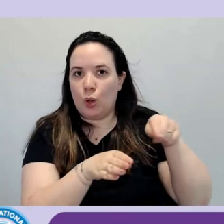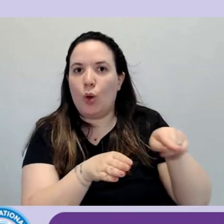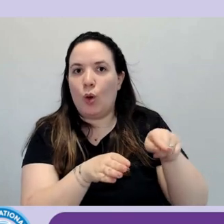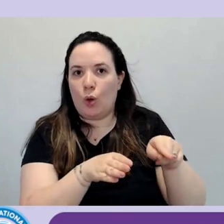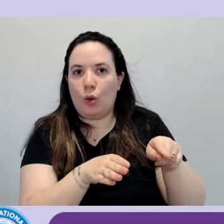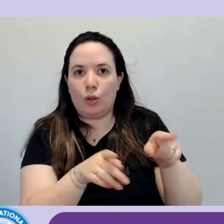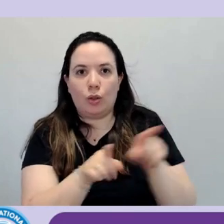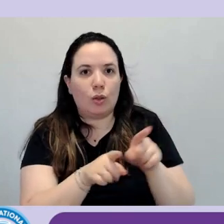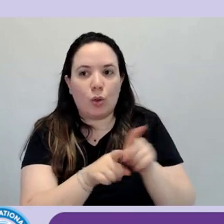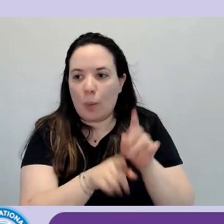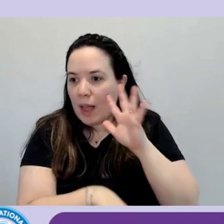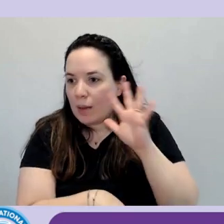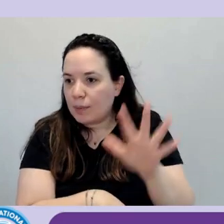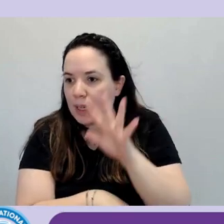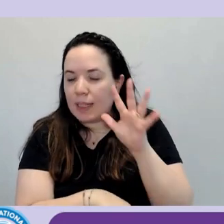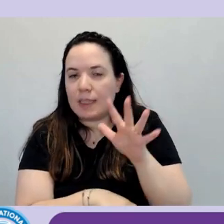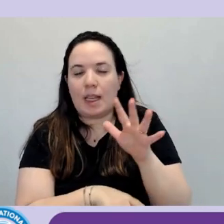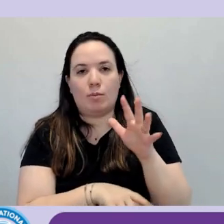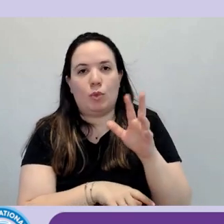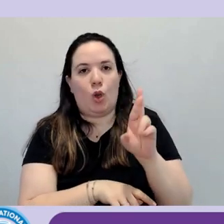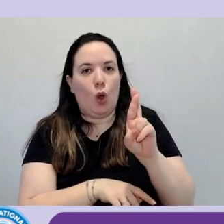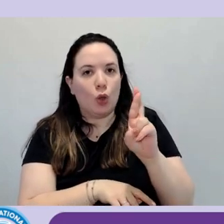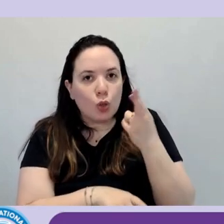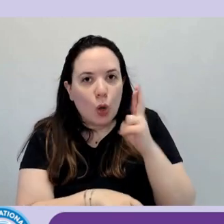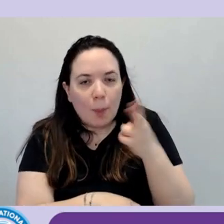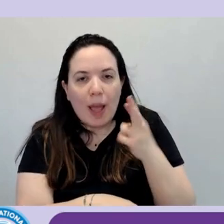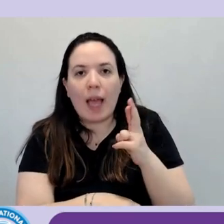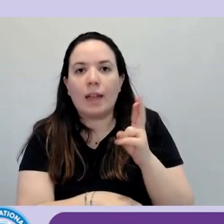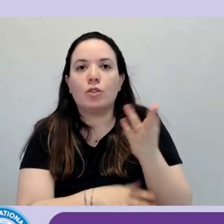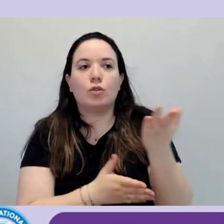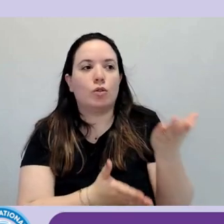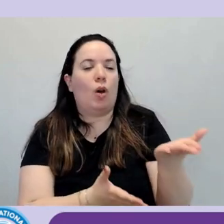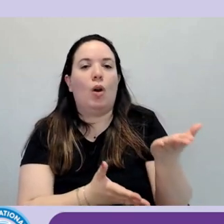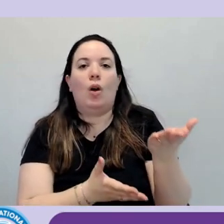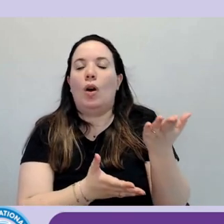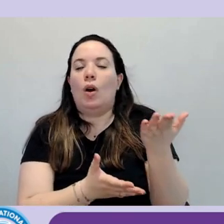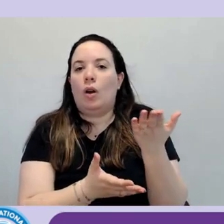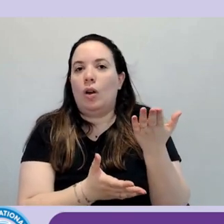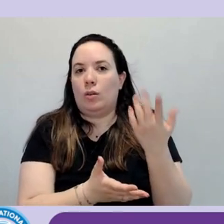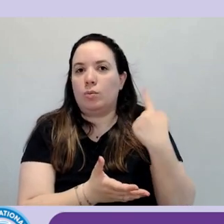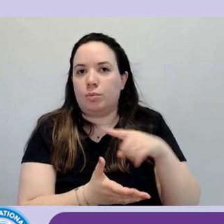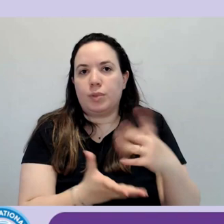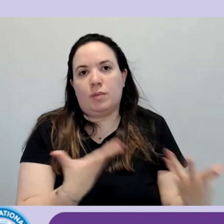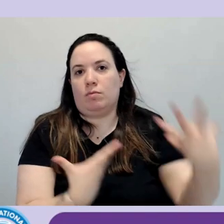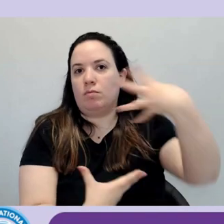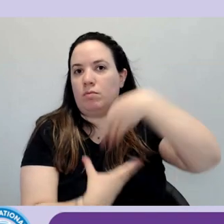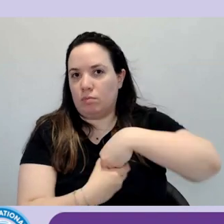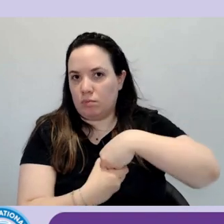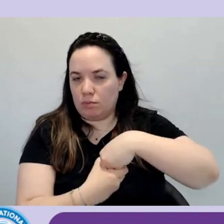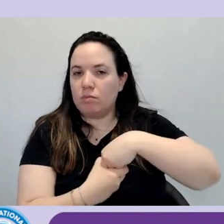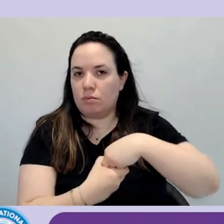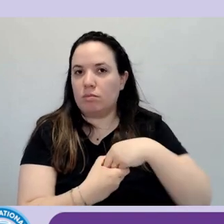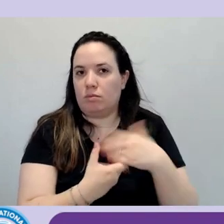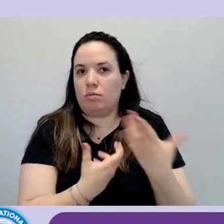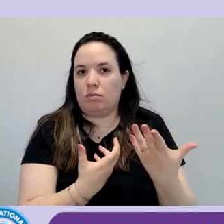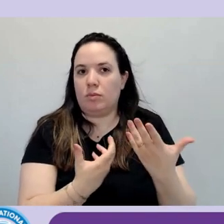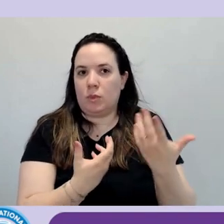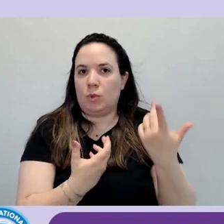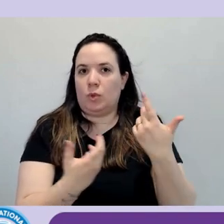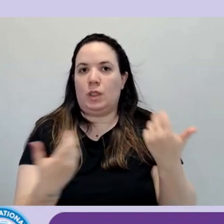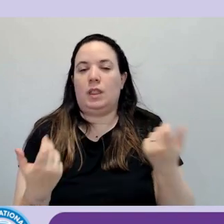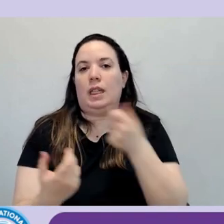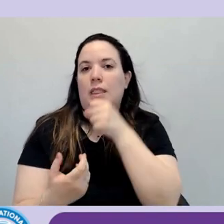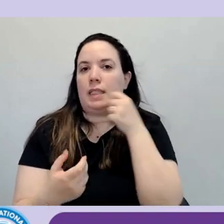come per esempio lo stesso Roberto e e come dire e altre in qualche modo insomma altre